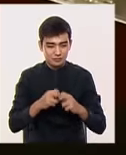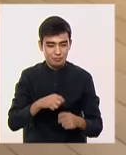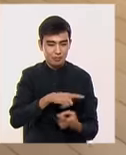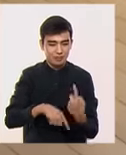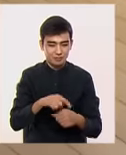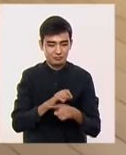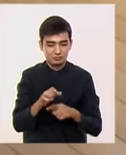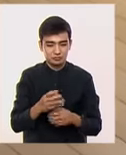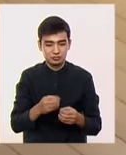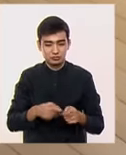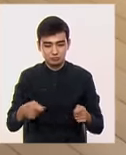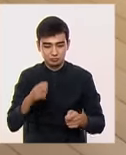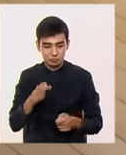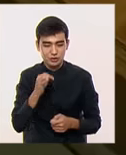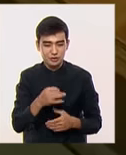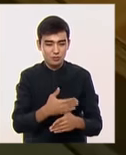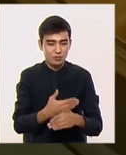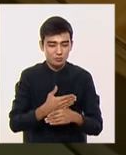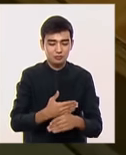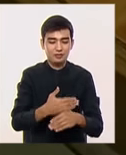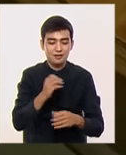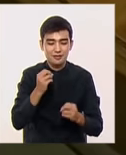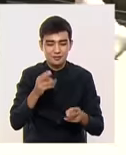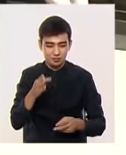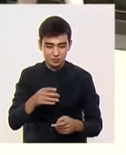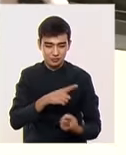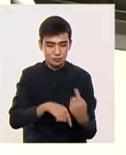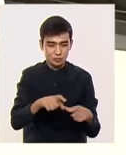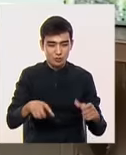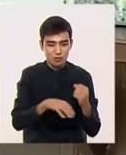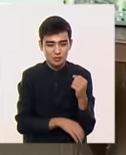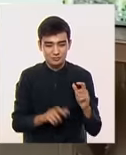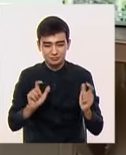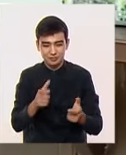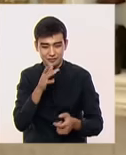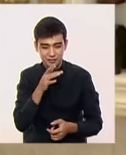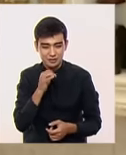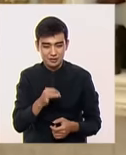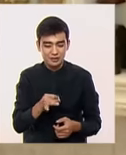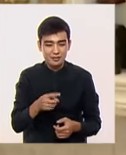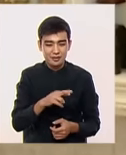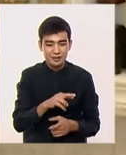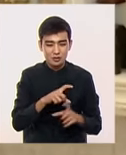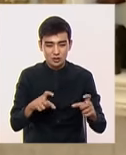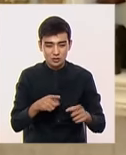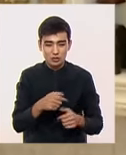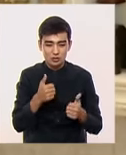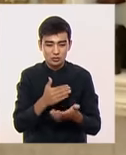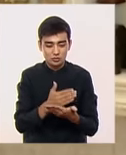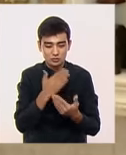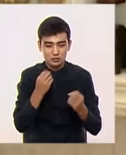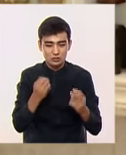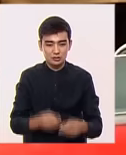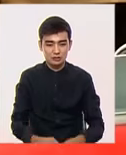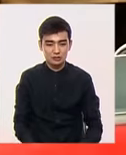продлят как это поможет предпринимателям восстановиться после пандемии хорошо ли это для потребителей и сколько отравлений по этому поводу